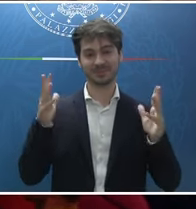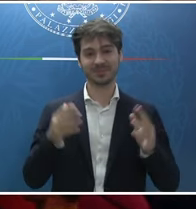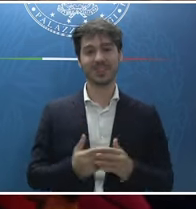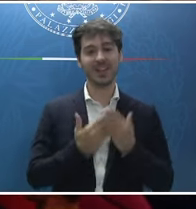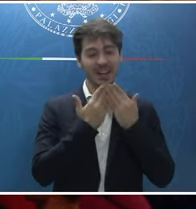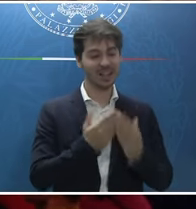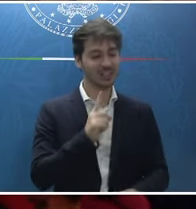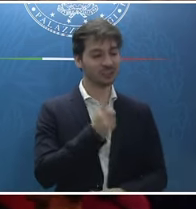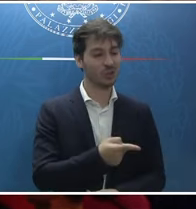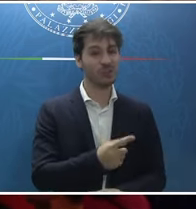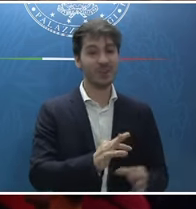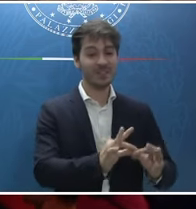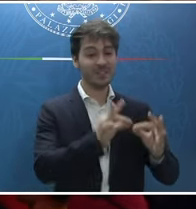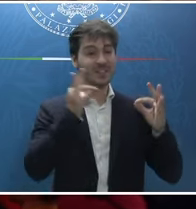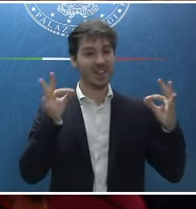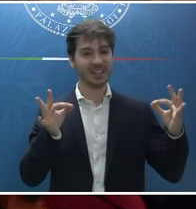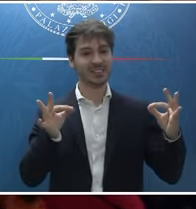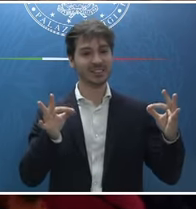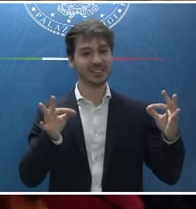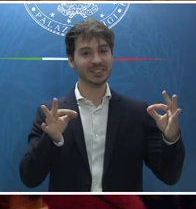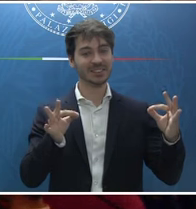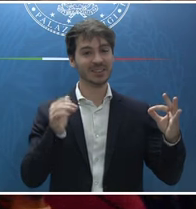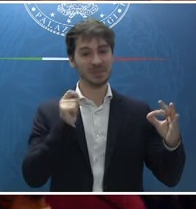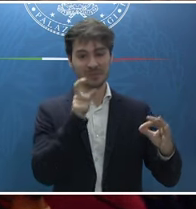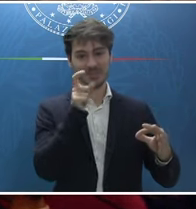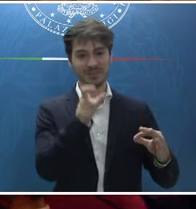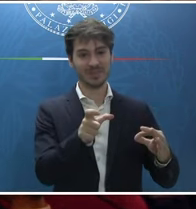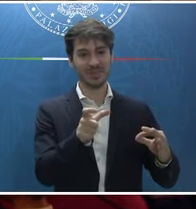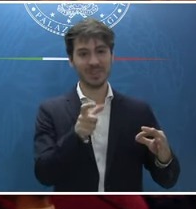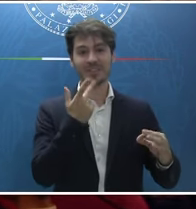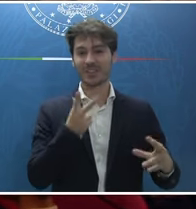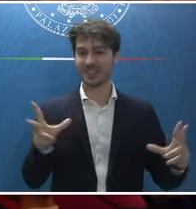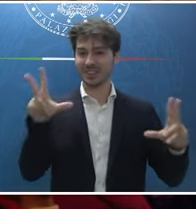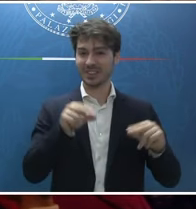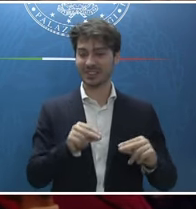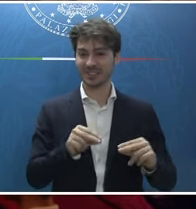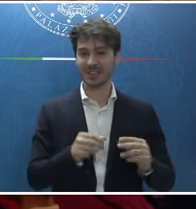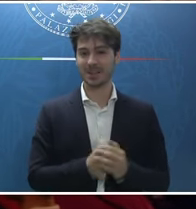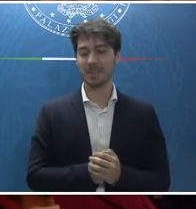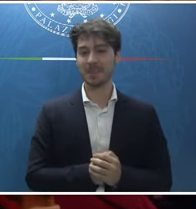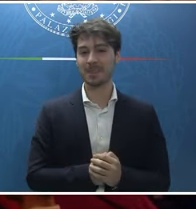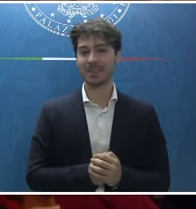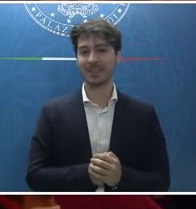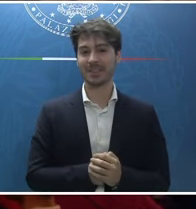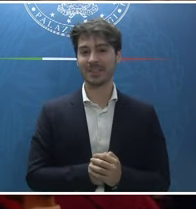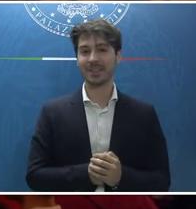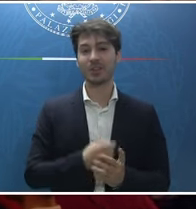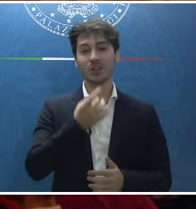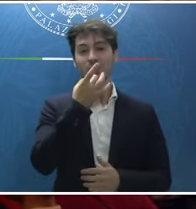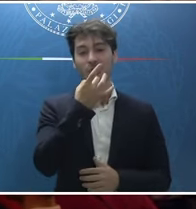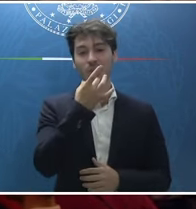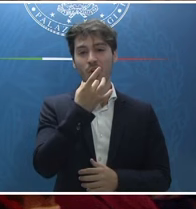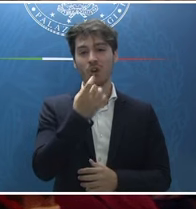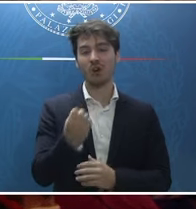Grazie Giorgia, la tua frase è quella che hai già pronunciato, la vogliamo pronunciare insieme. Droga,